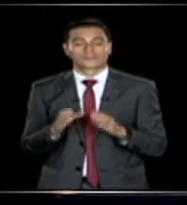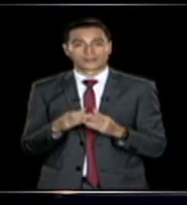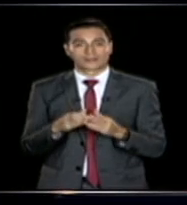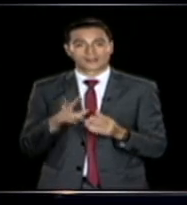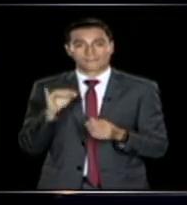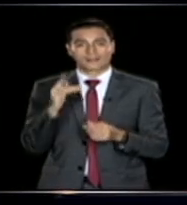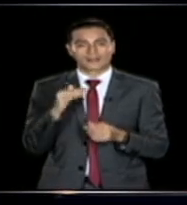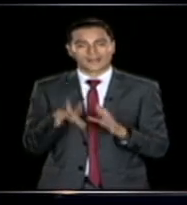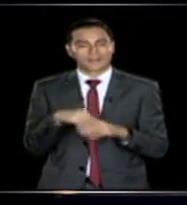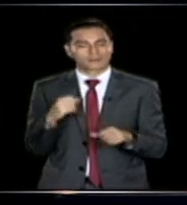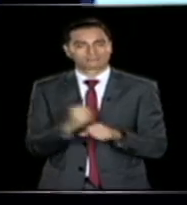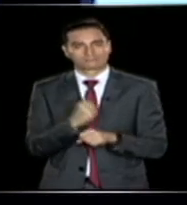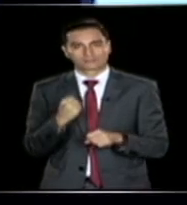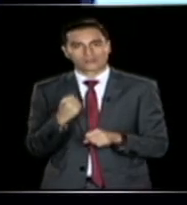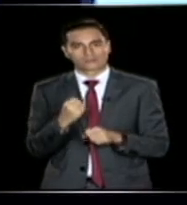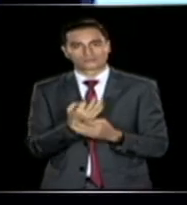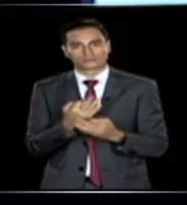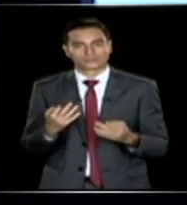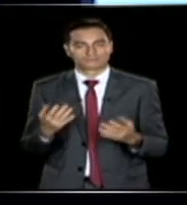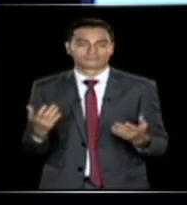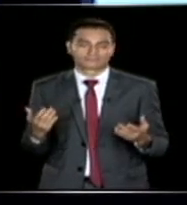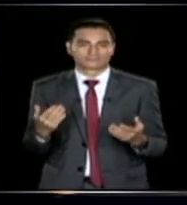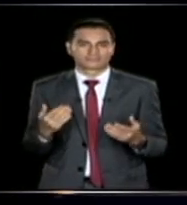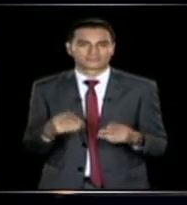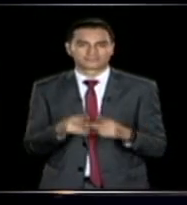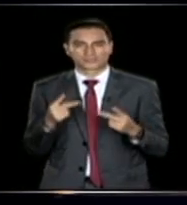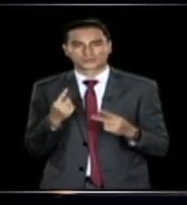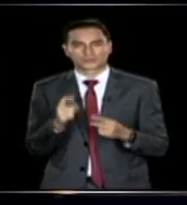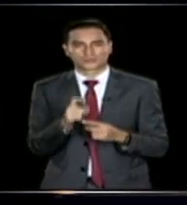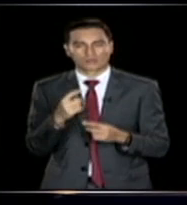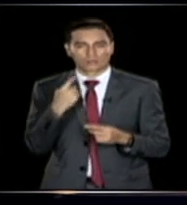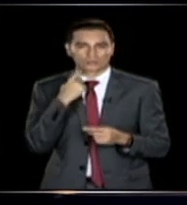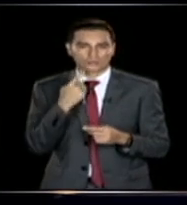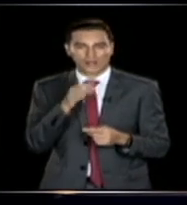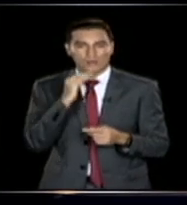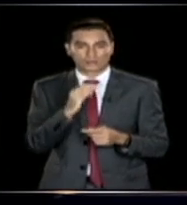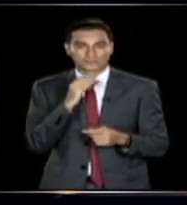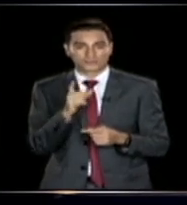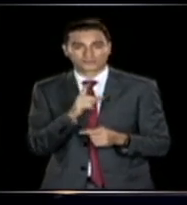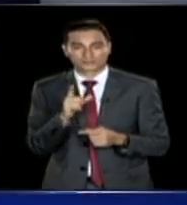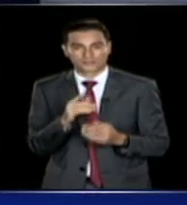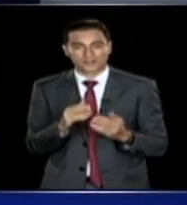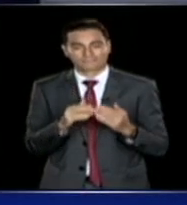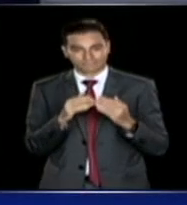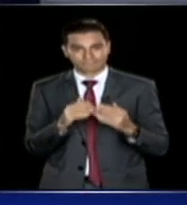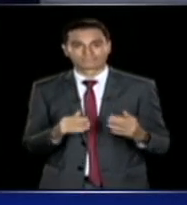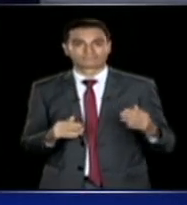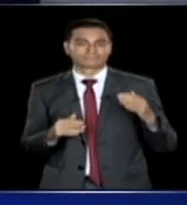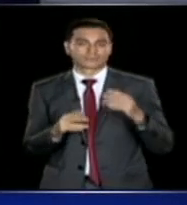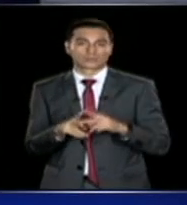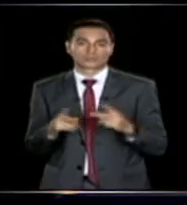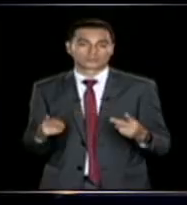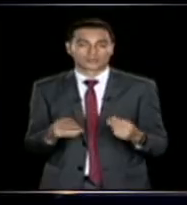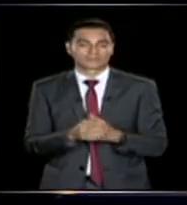فريق المريخ أديته موسم قوي، فرقت على سؤال، لو كنت جاوبته صح كان ممكن